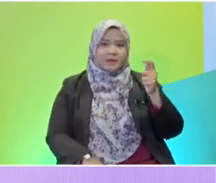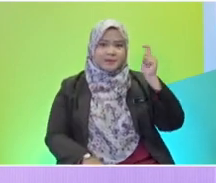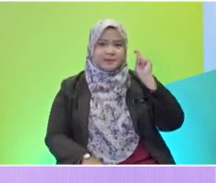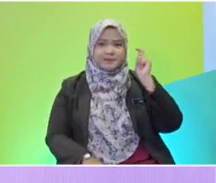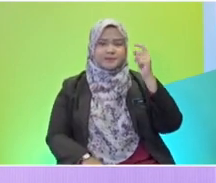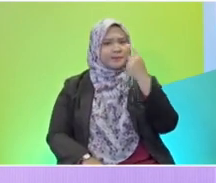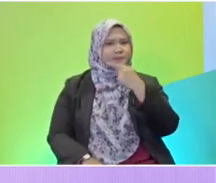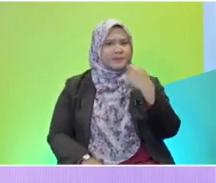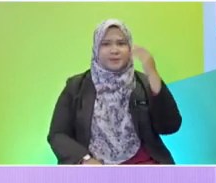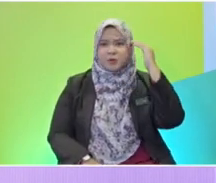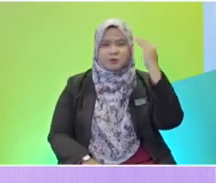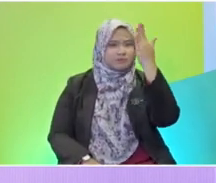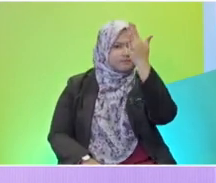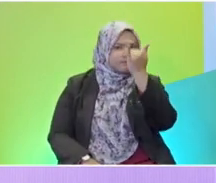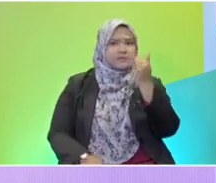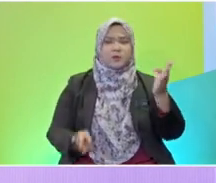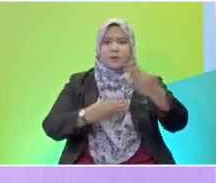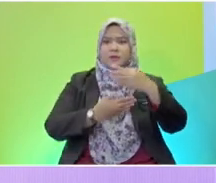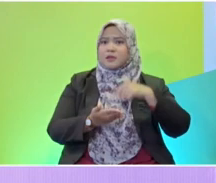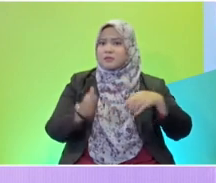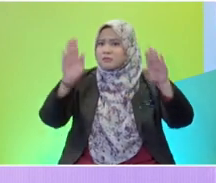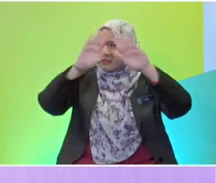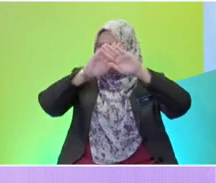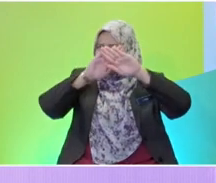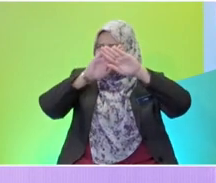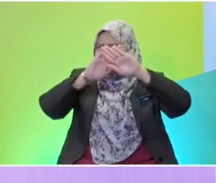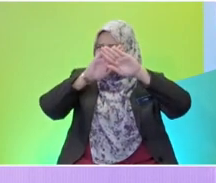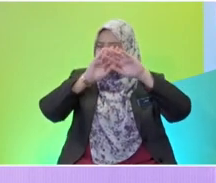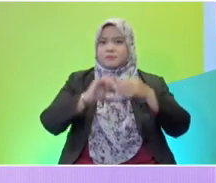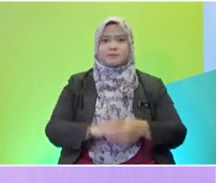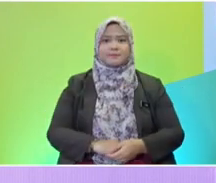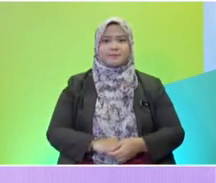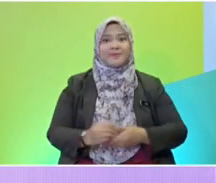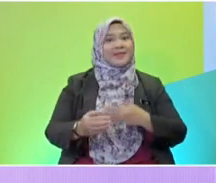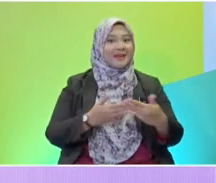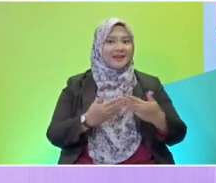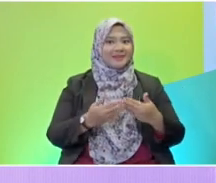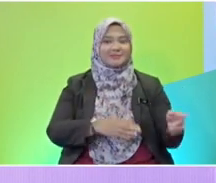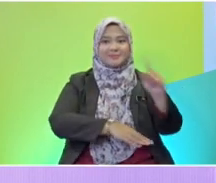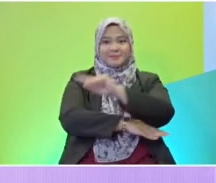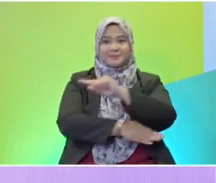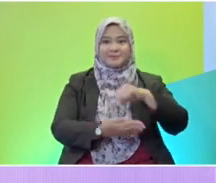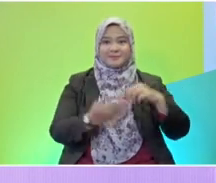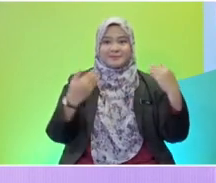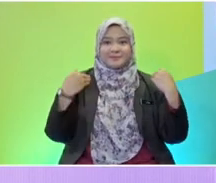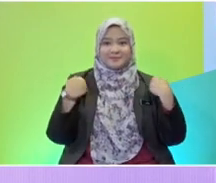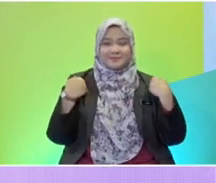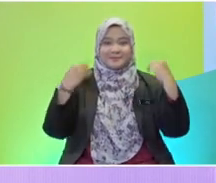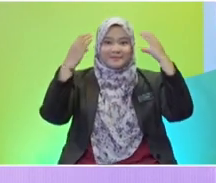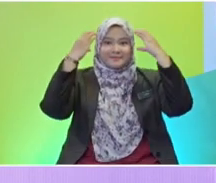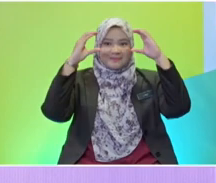tapi kita akan membawa seorang guru untuk ceritakan kepada kita karena itu jadi kecelakaan